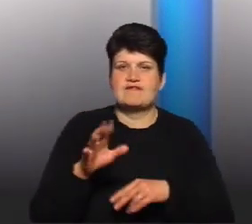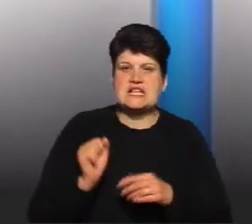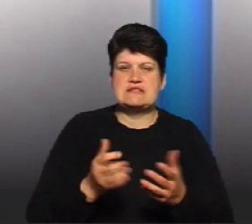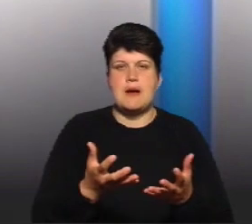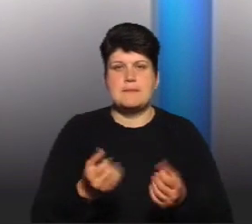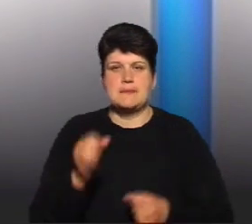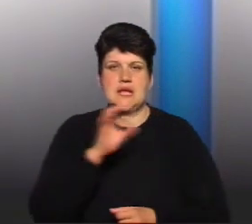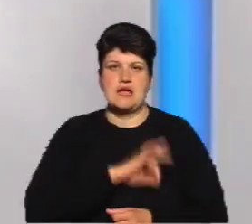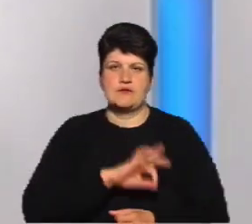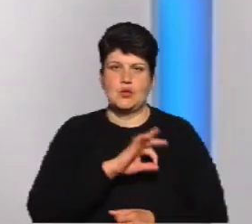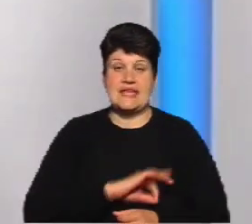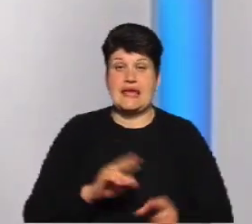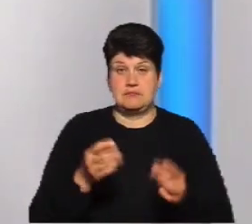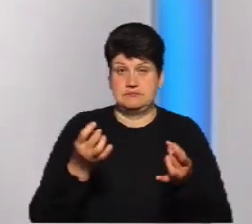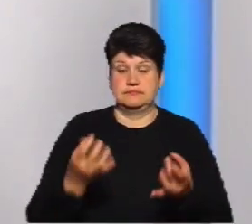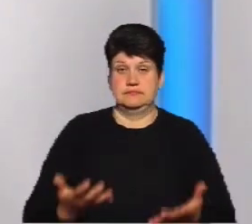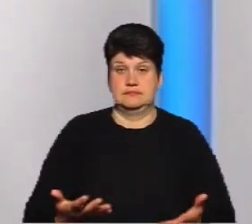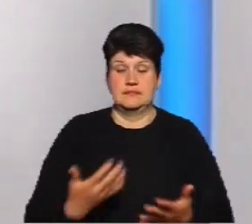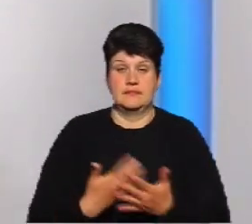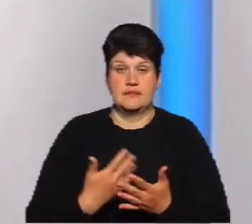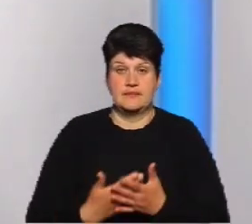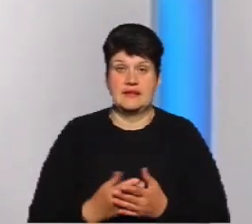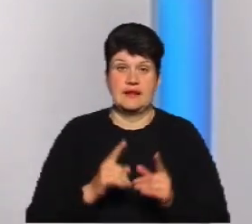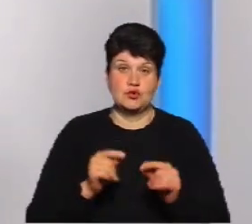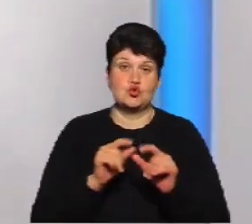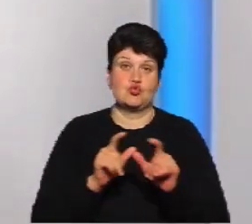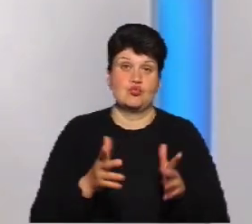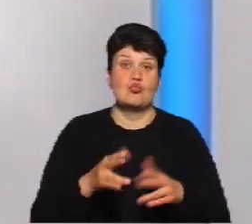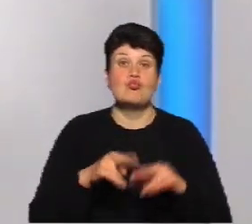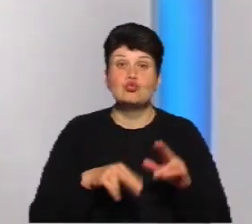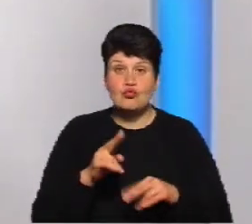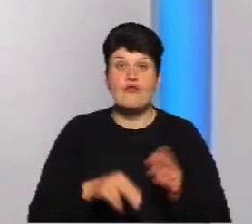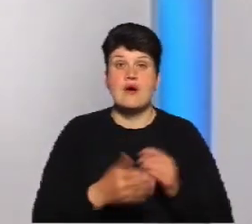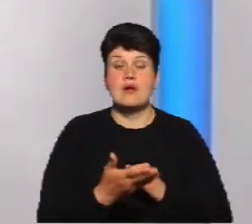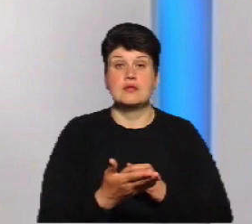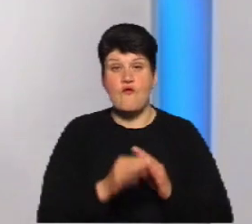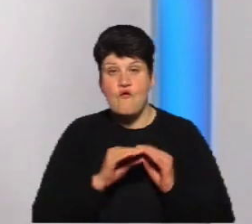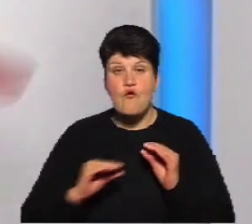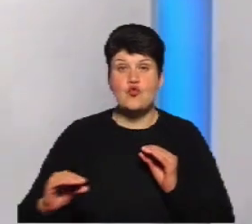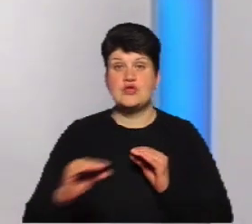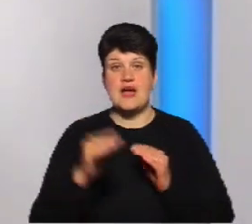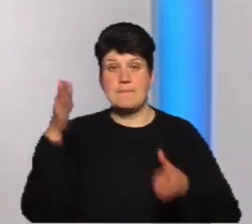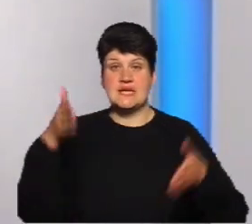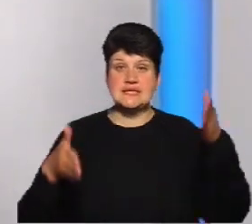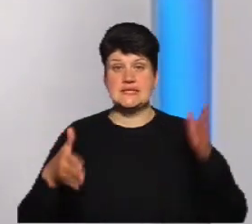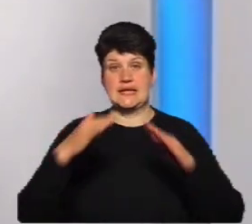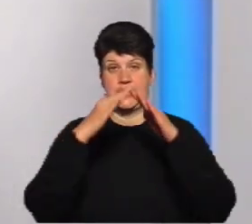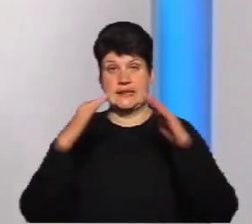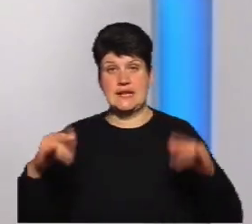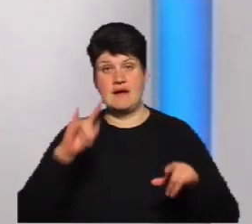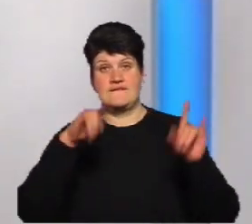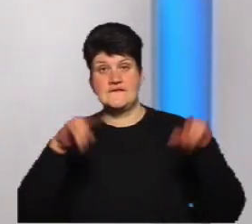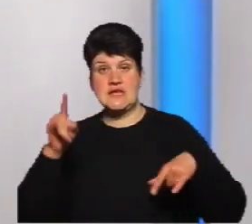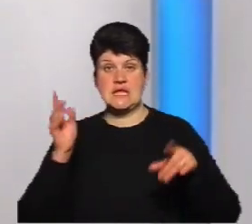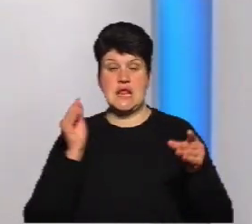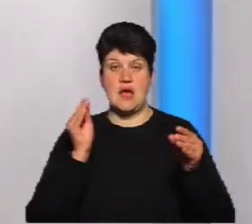експлуатації, як звичайні. Скажімо, навіть якщо школа. Ну, збудували фундамент, стіни, дах, вікна, обладнання і так далі. І